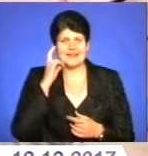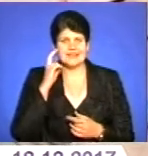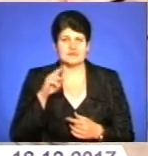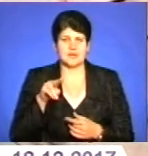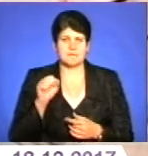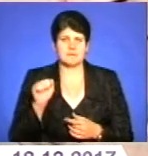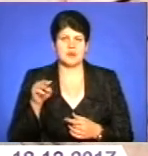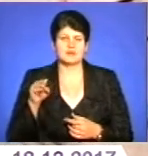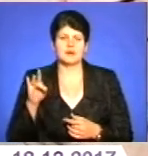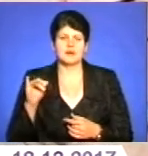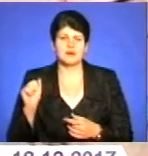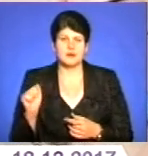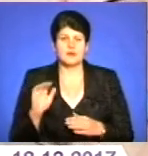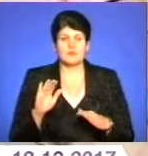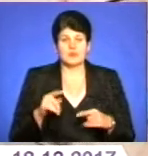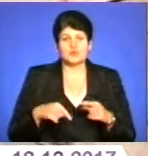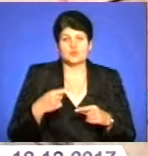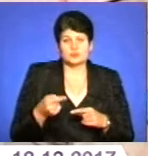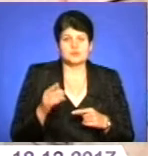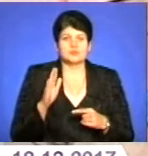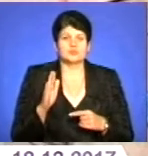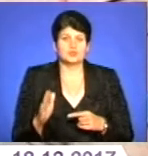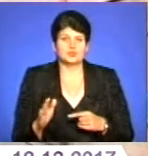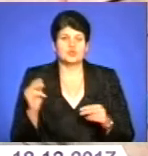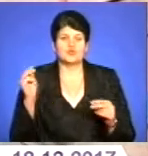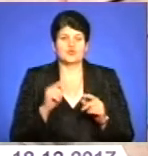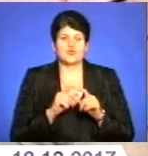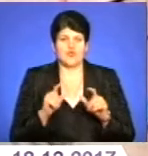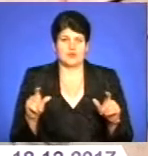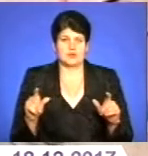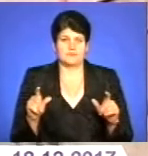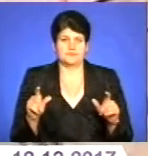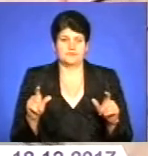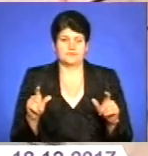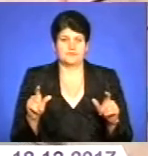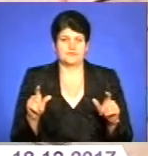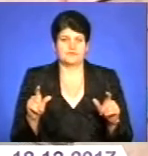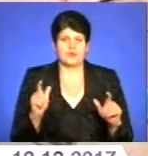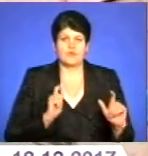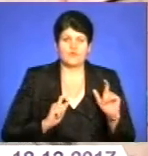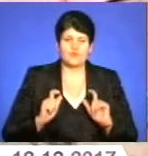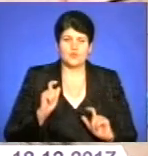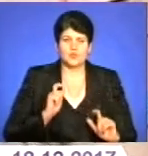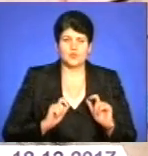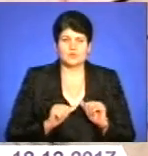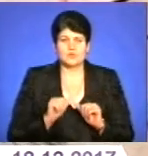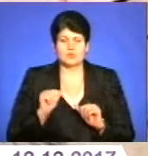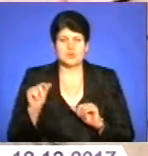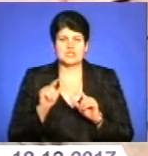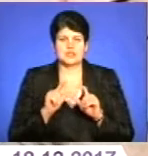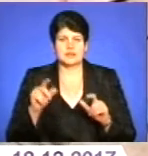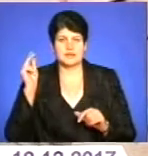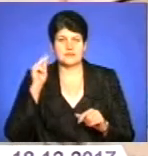передавання нашого Вифлеємського вогню миру будуть школи, вузи, також позашкільні навчальні